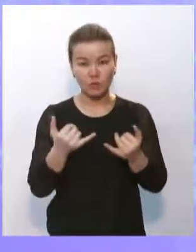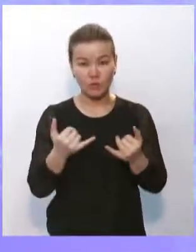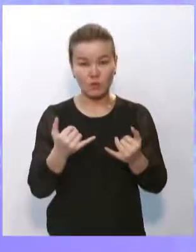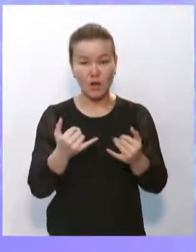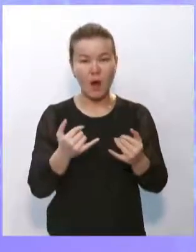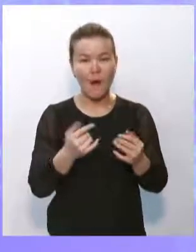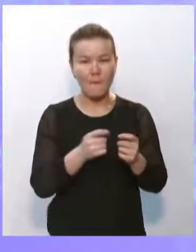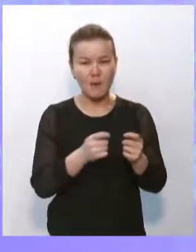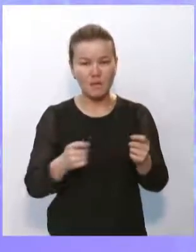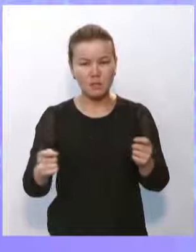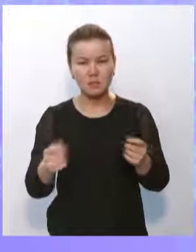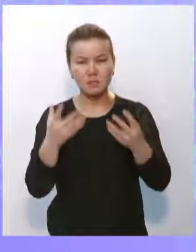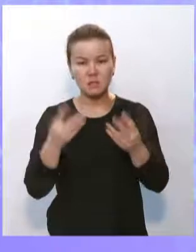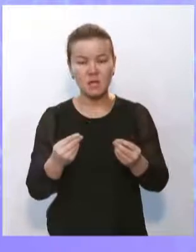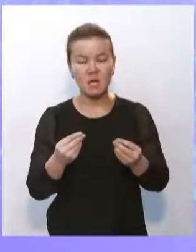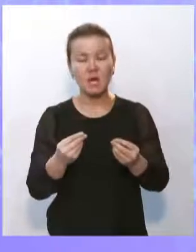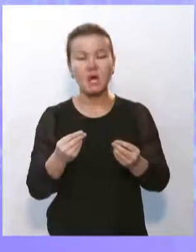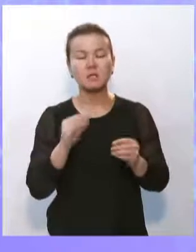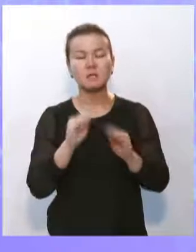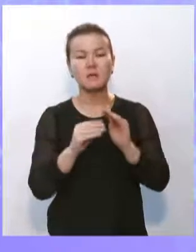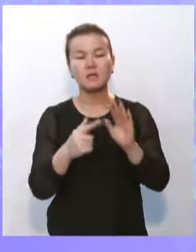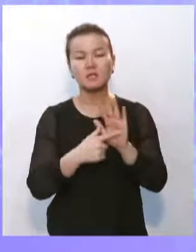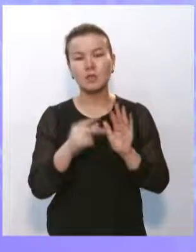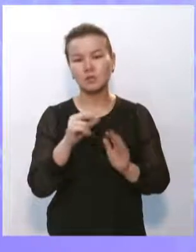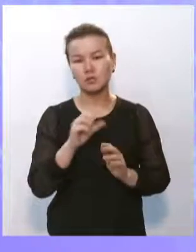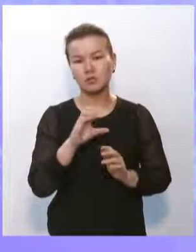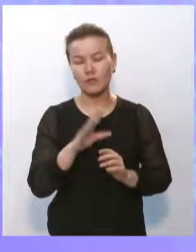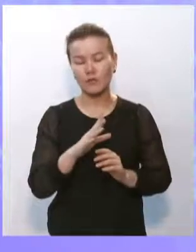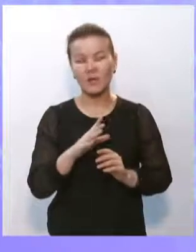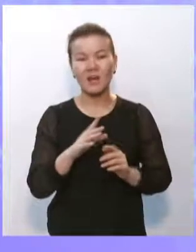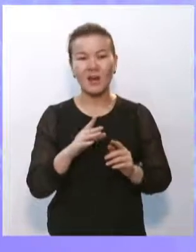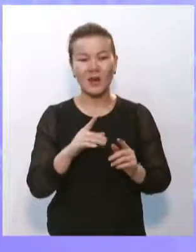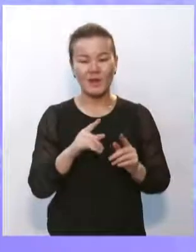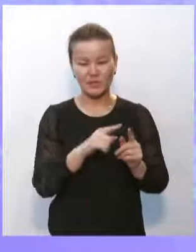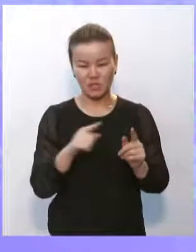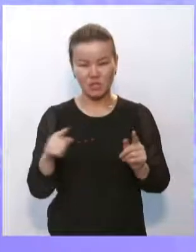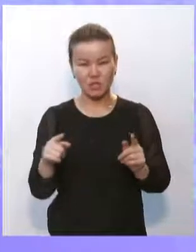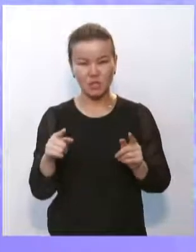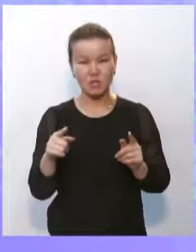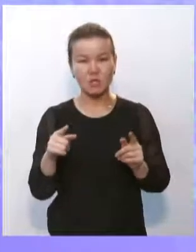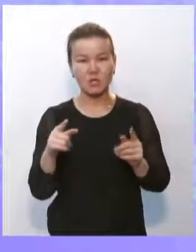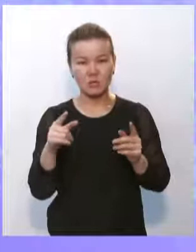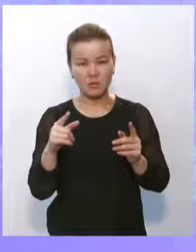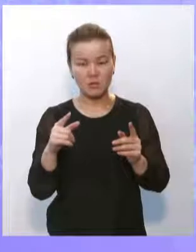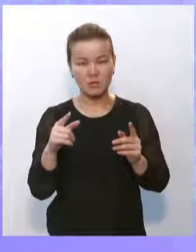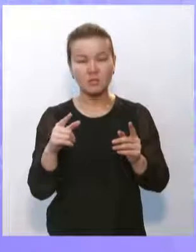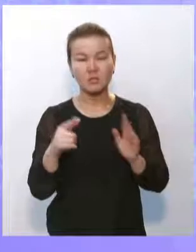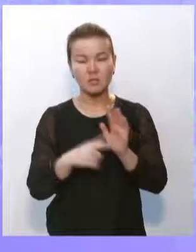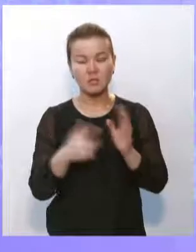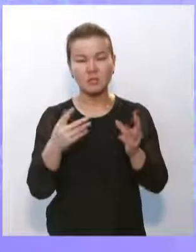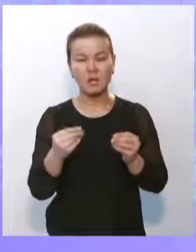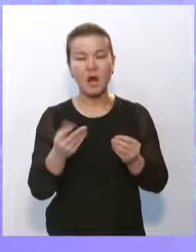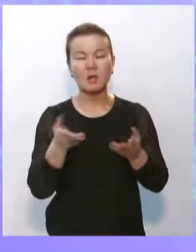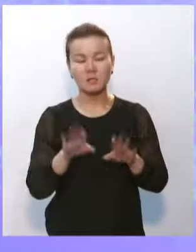составляет 7 часов в течение двух дней она останется такой а